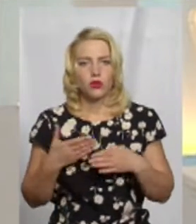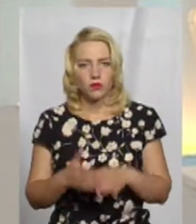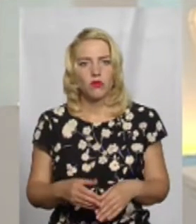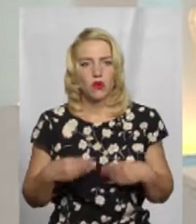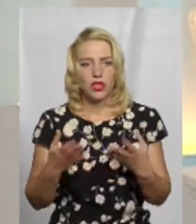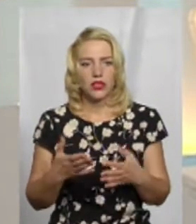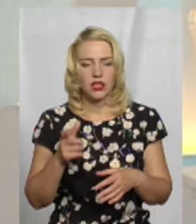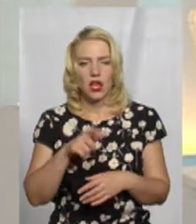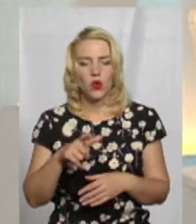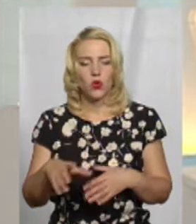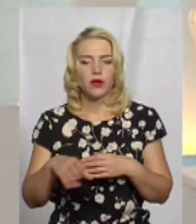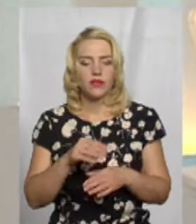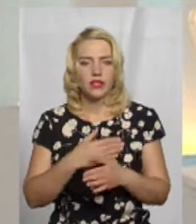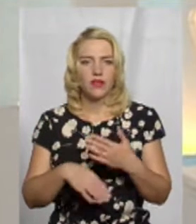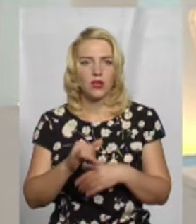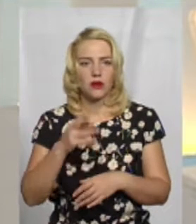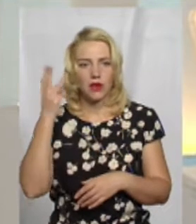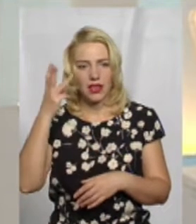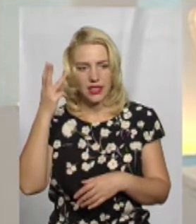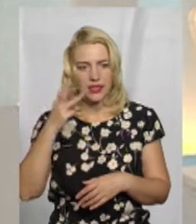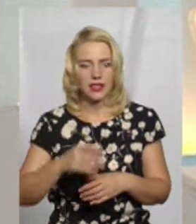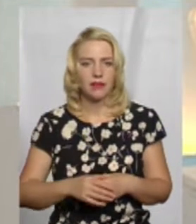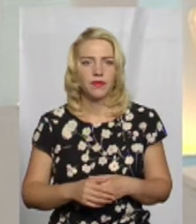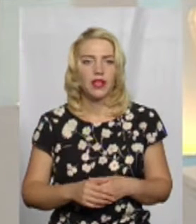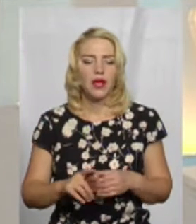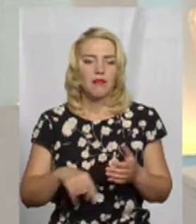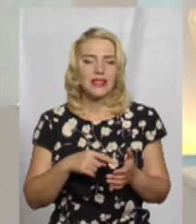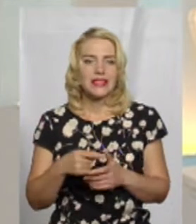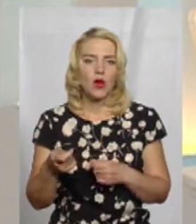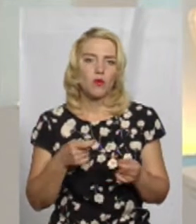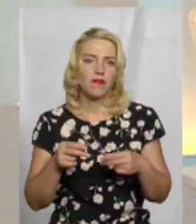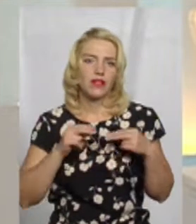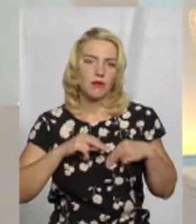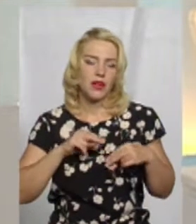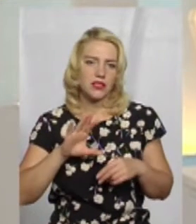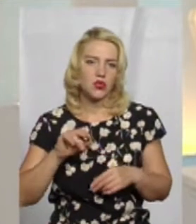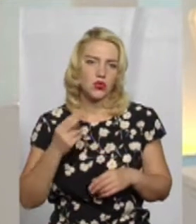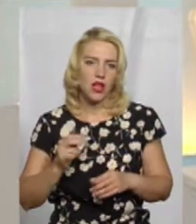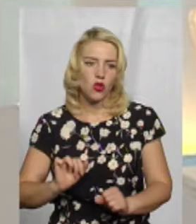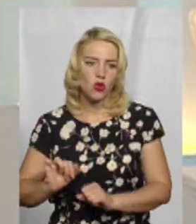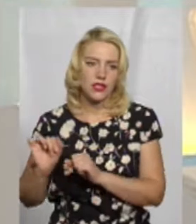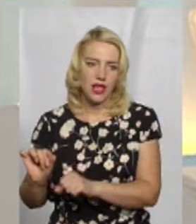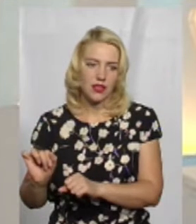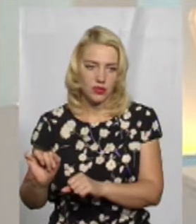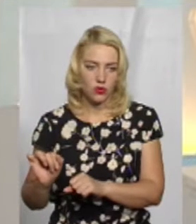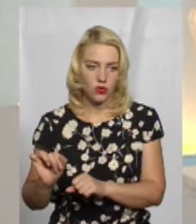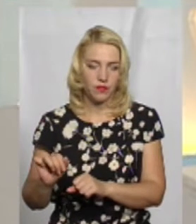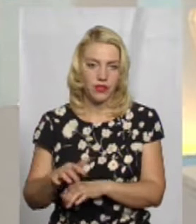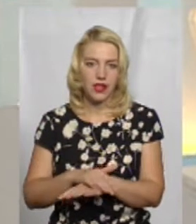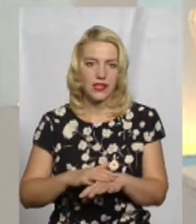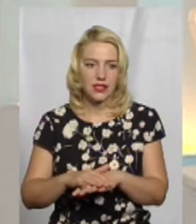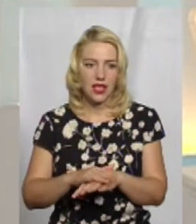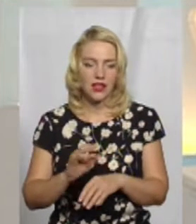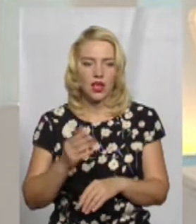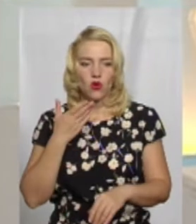надає людям з інвалідністю Хмельницьке міське управління праці та соціального захисту населення